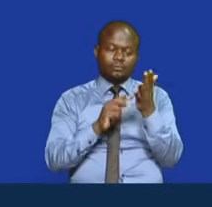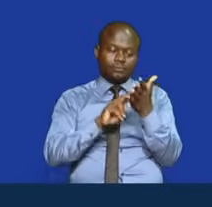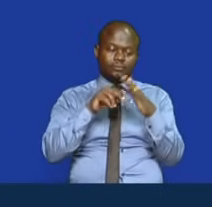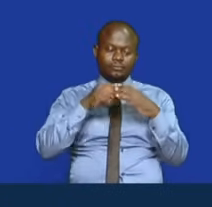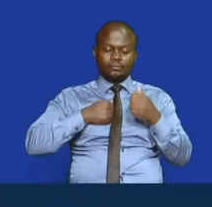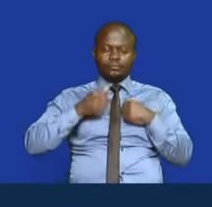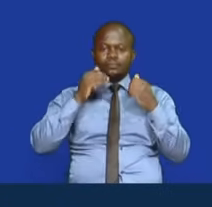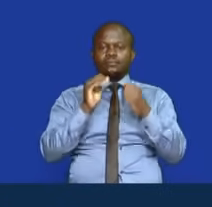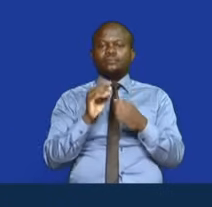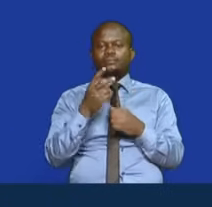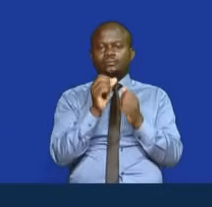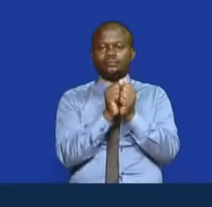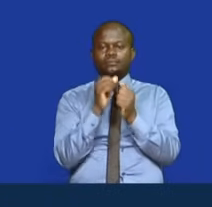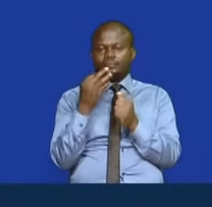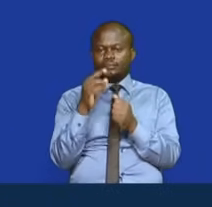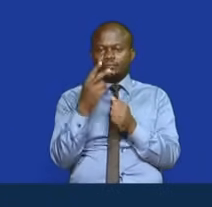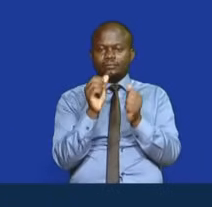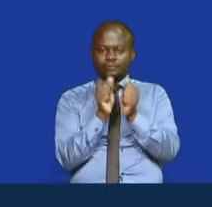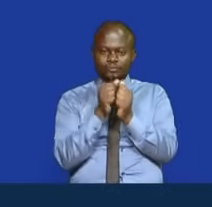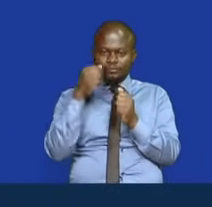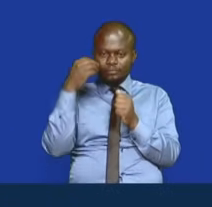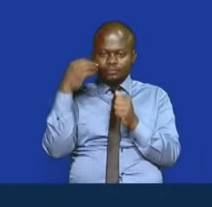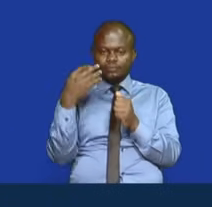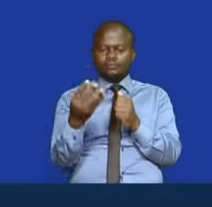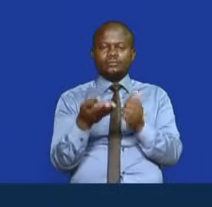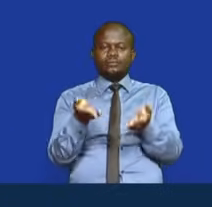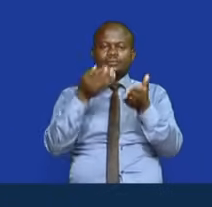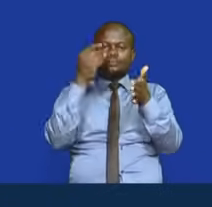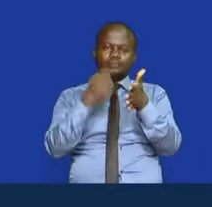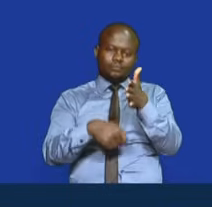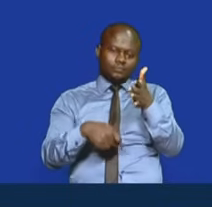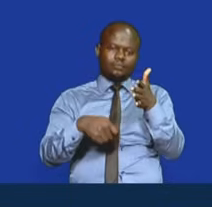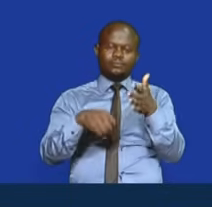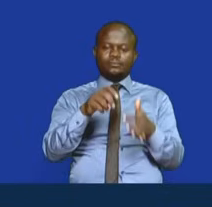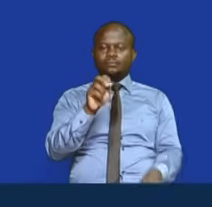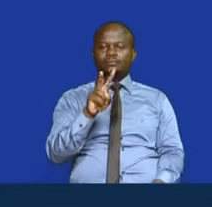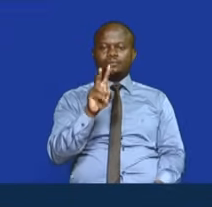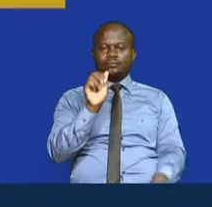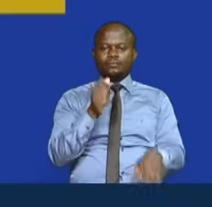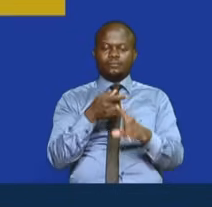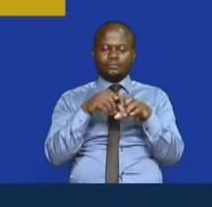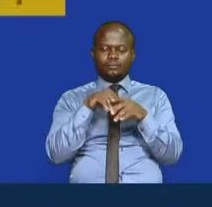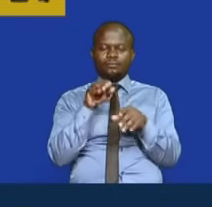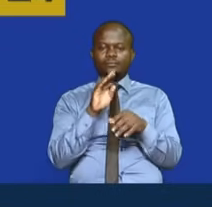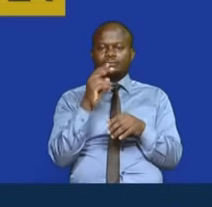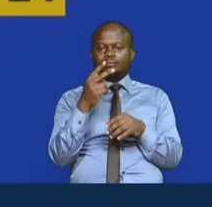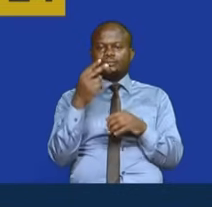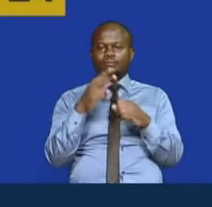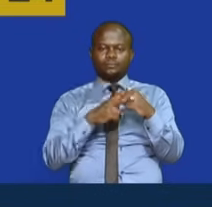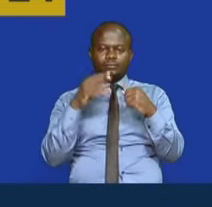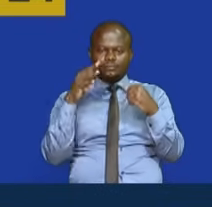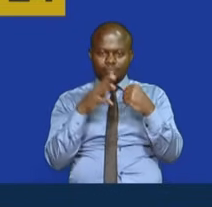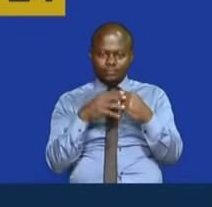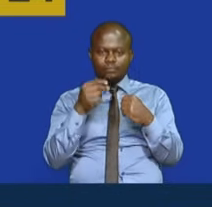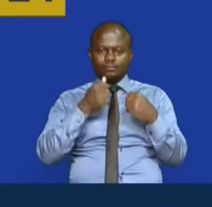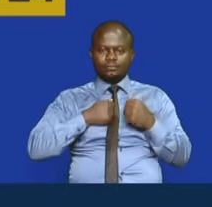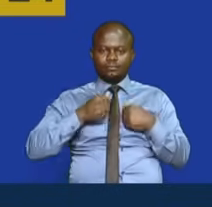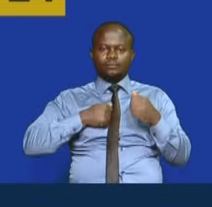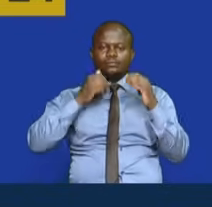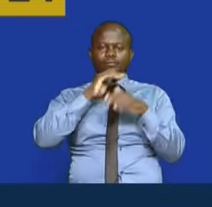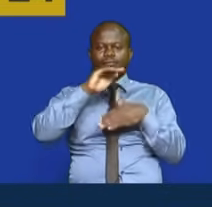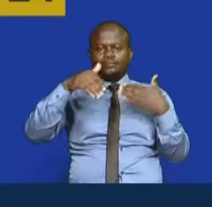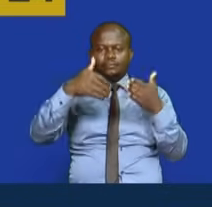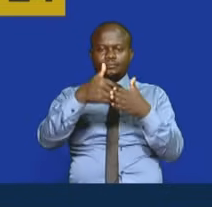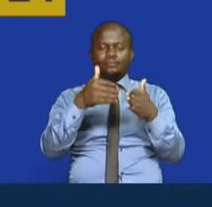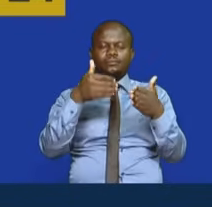Rwanda 2013-2014 yazamuye umusoro ku nyaragaciro TVA uva kuri miliyari 279 z'amafaranga y'u Rwanda